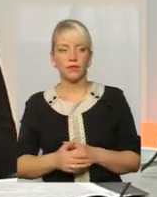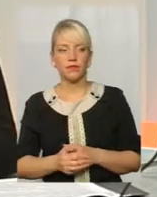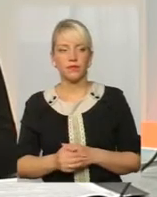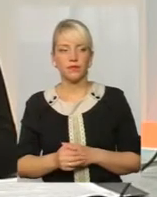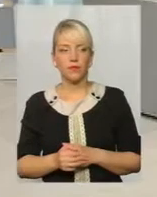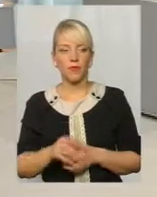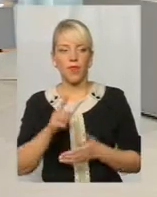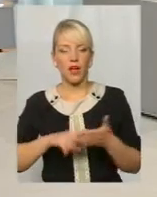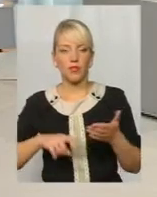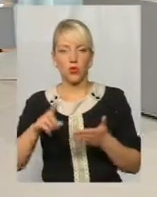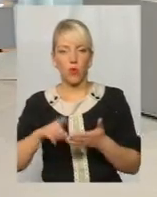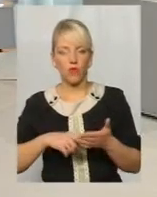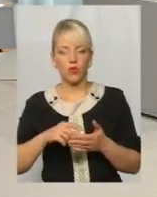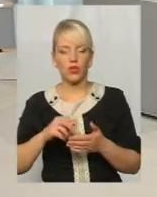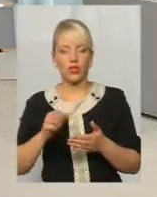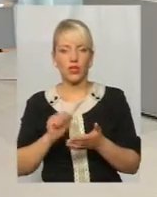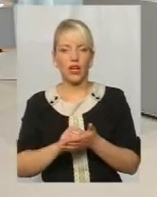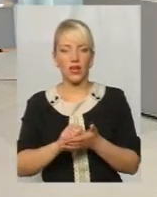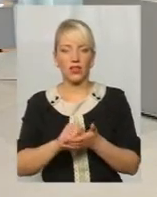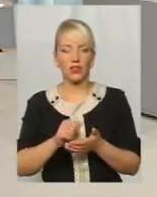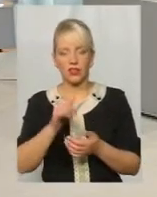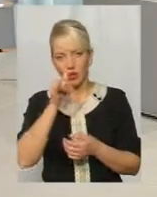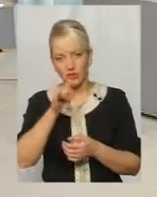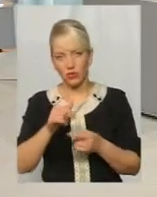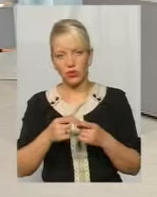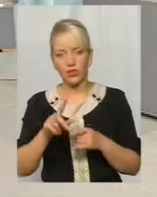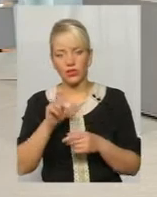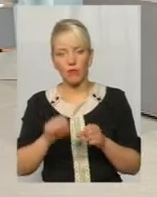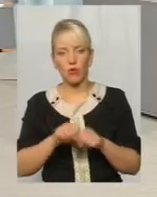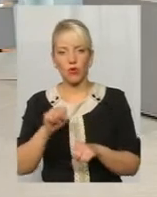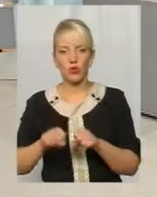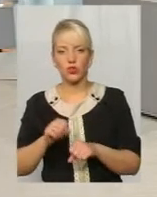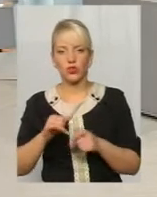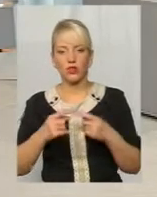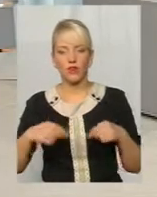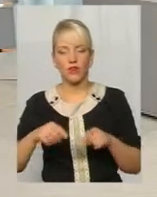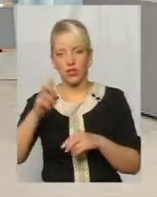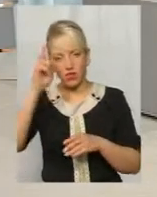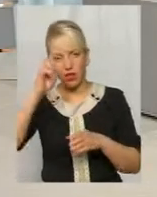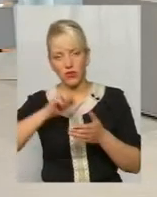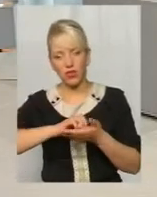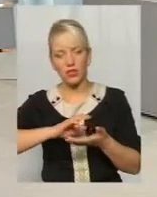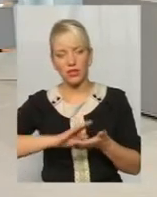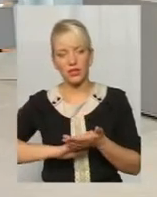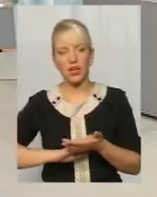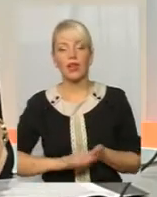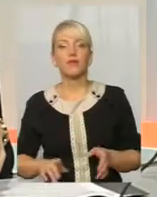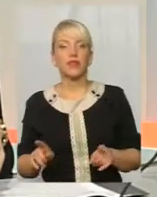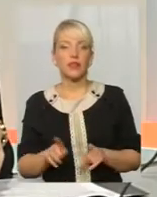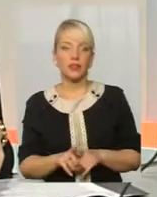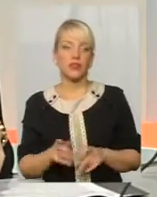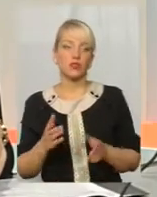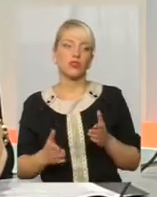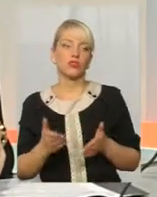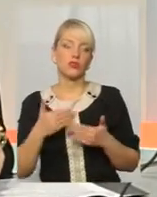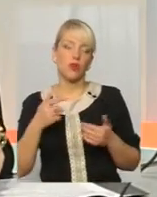анульовують акредитацію відповідним суб'єктам за порушення в сфері державної реєстрації. І також, якщо ми